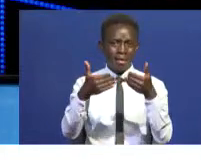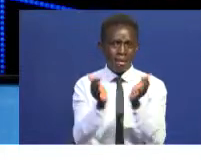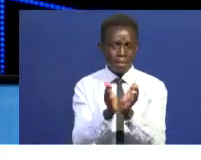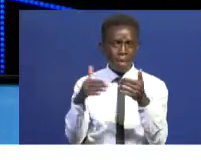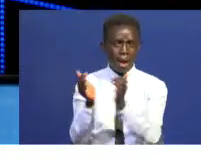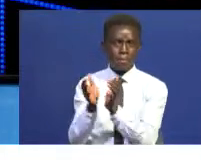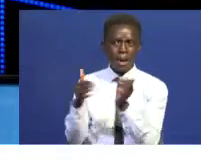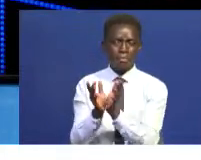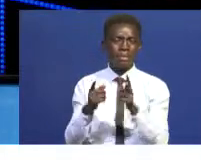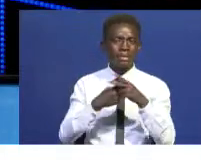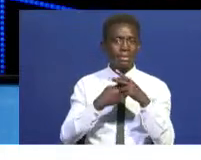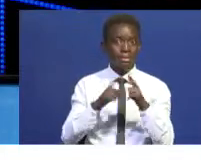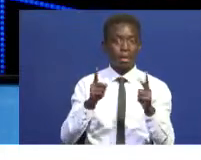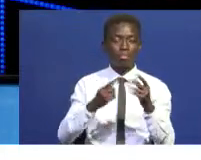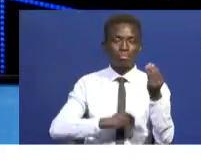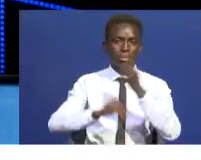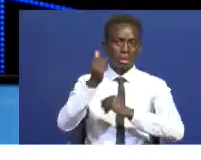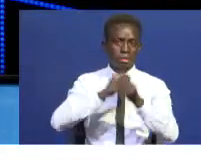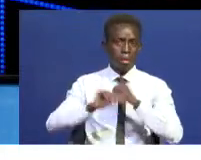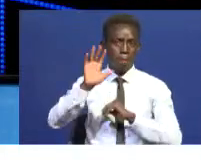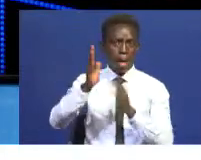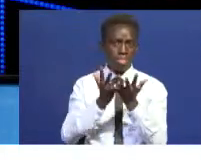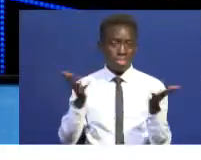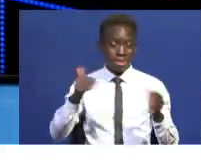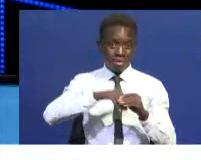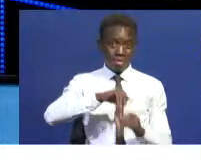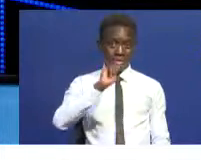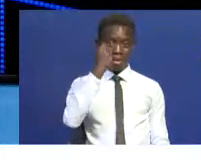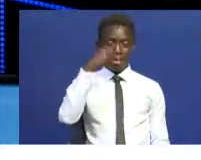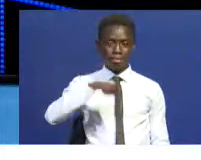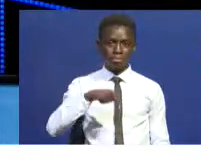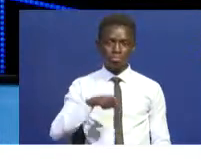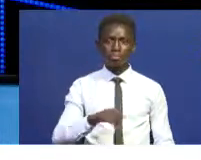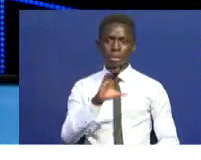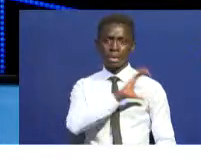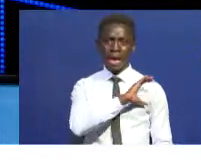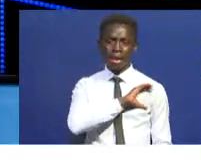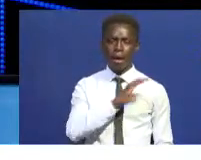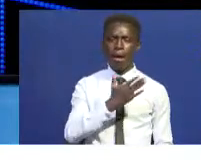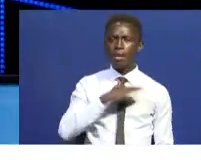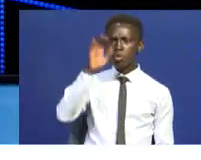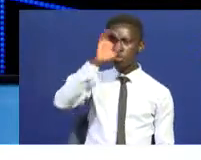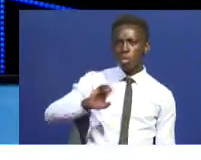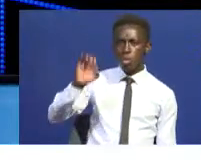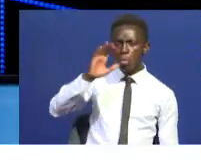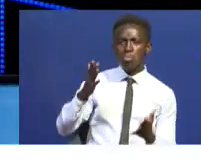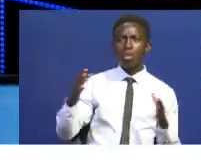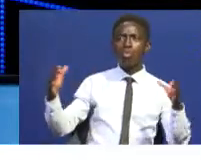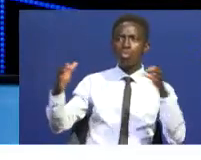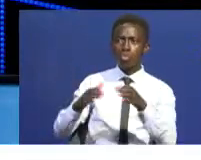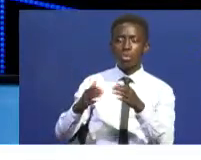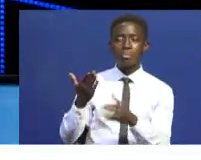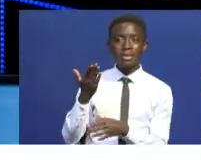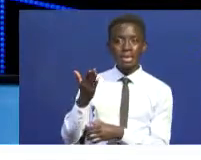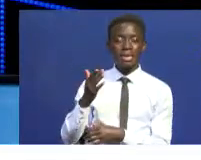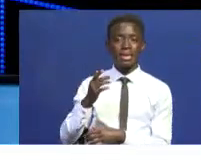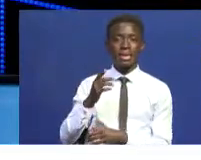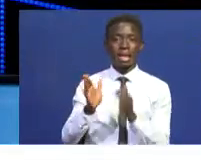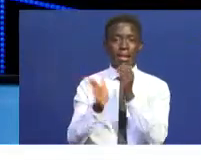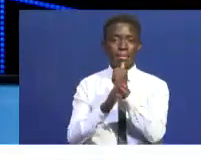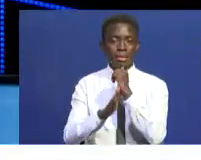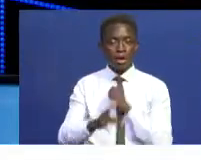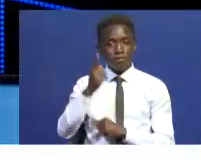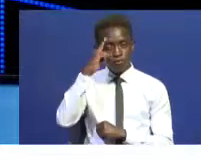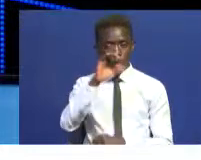nchini kuanza kuuza bidhaa zao moja kwa moja hadi masoko ya Canada na Ulaya. Mkuu wa kitengo cha ushirikiano katika ubalozi wa Canada,